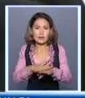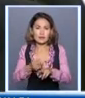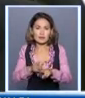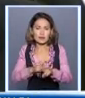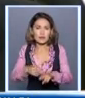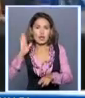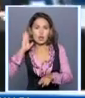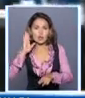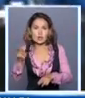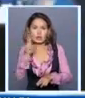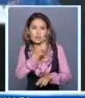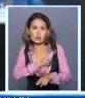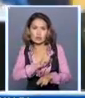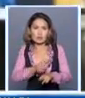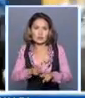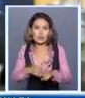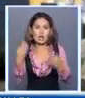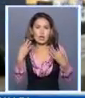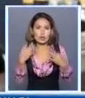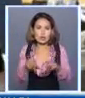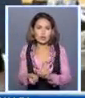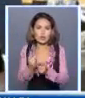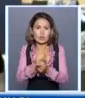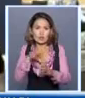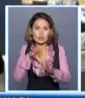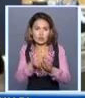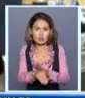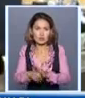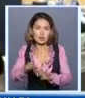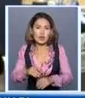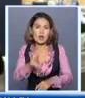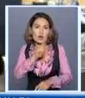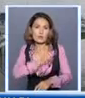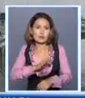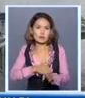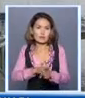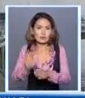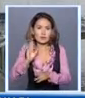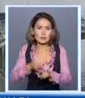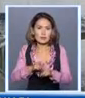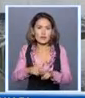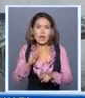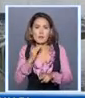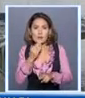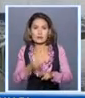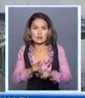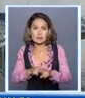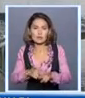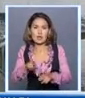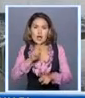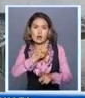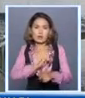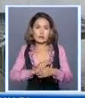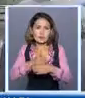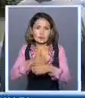жарқын болашағын қамтамасыз ететін демократиялық өзгерістерді енгізу үшін күресіп жатыр. Пентагон басшысы бейсенбі күні Мысырға қысқа мерзімді